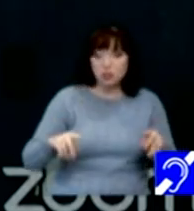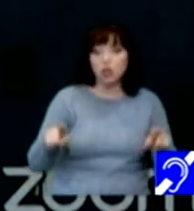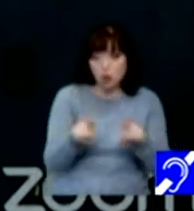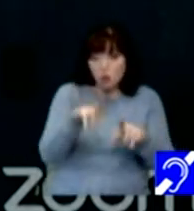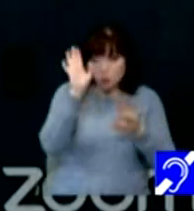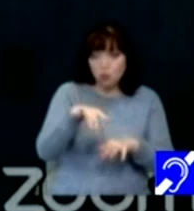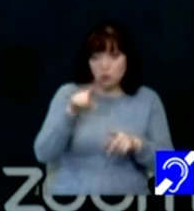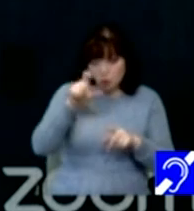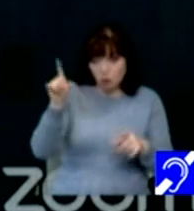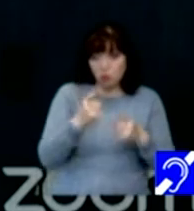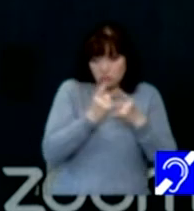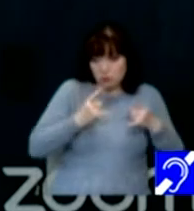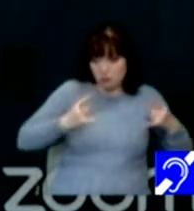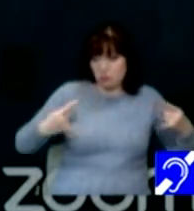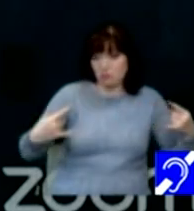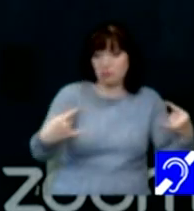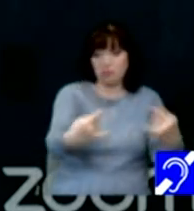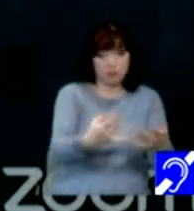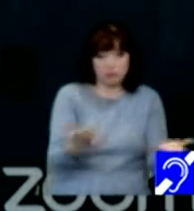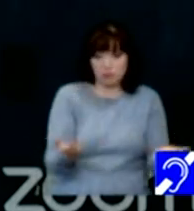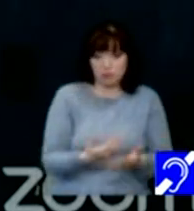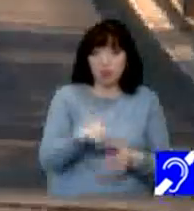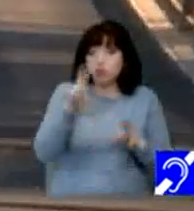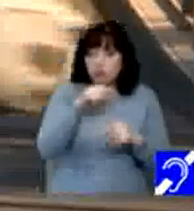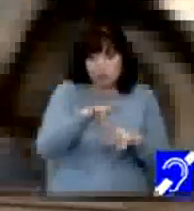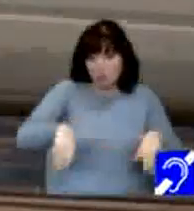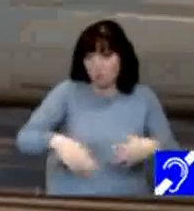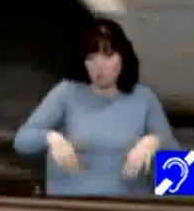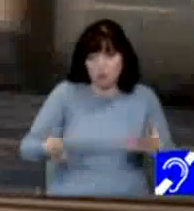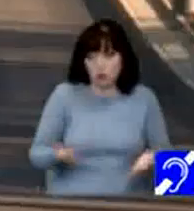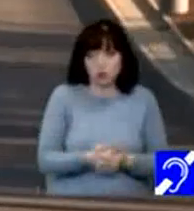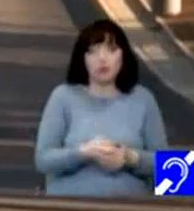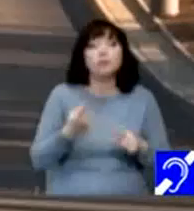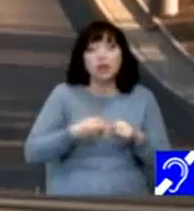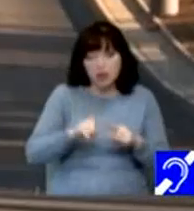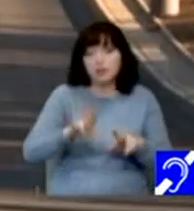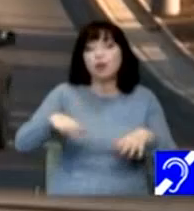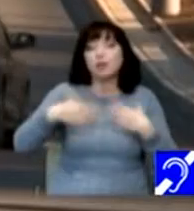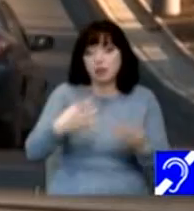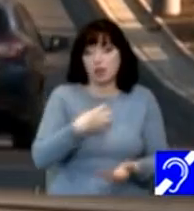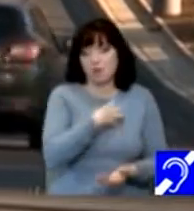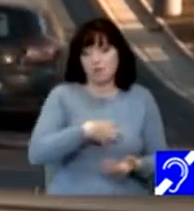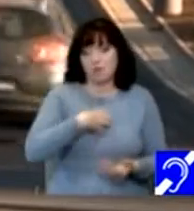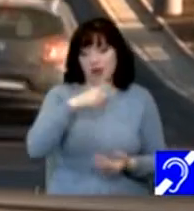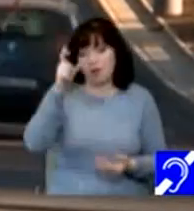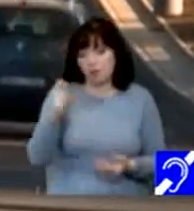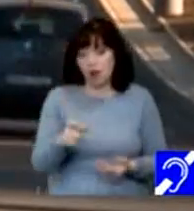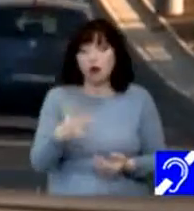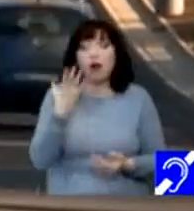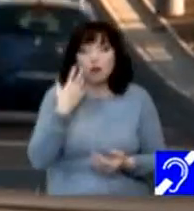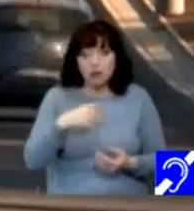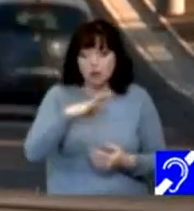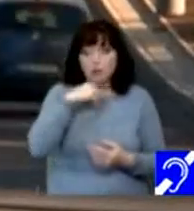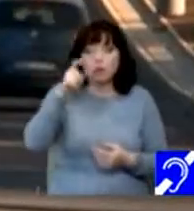public. Ograda primăriei este accesibilă pentru toată lumea. Acestea sunt soluțiile propuse de primar după ce mai mulți cetățeni